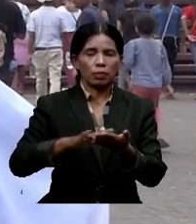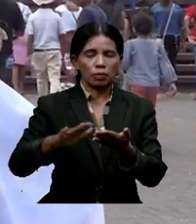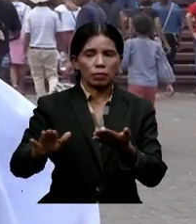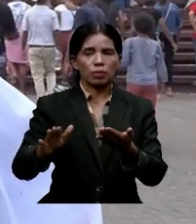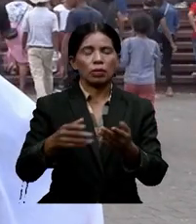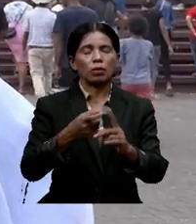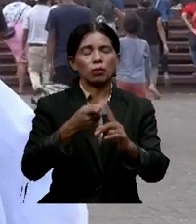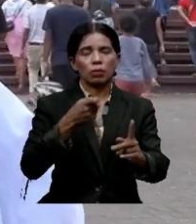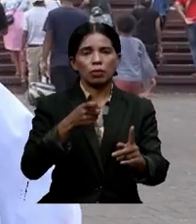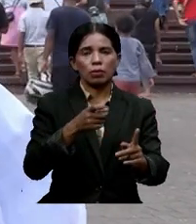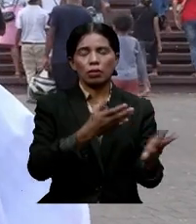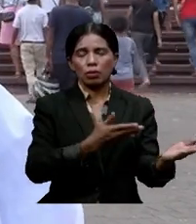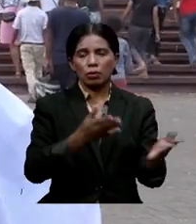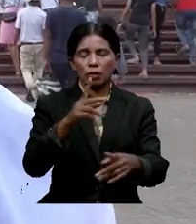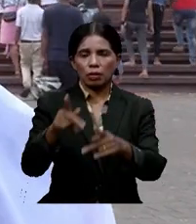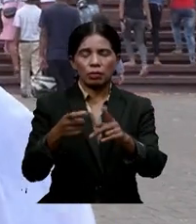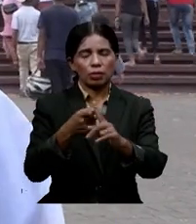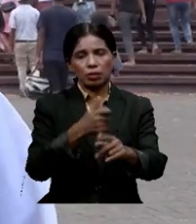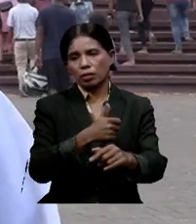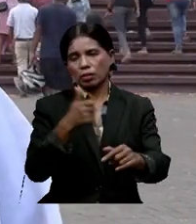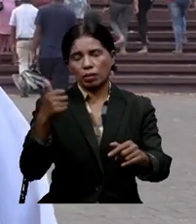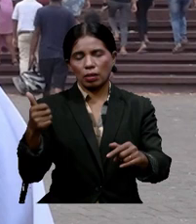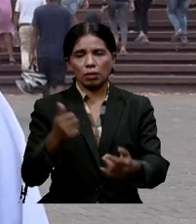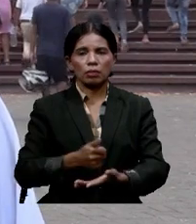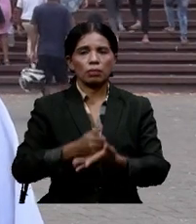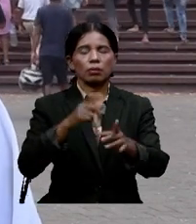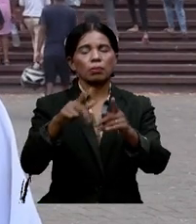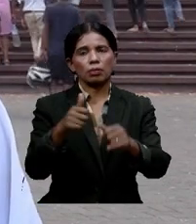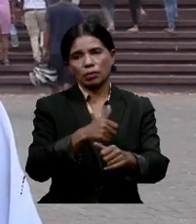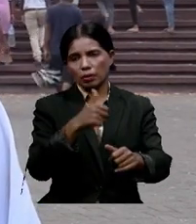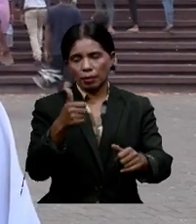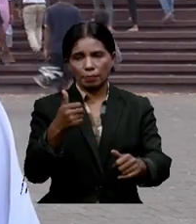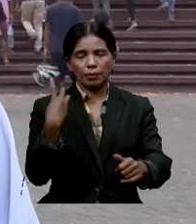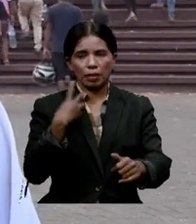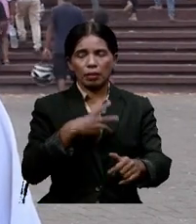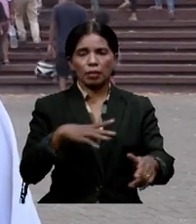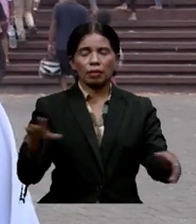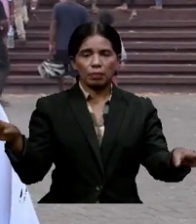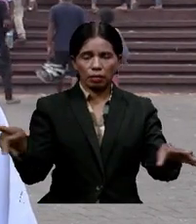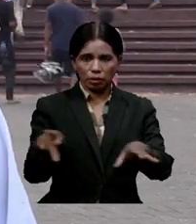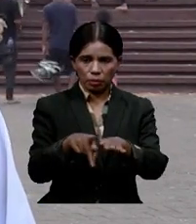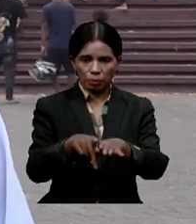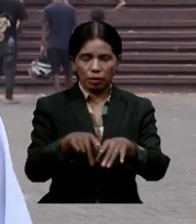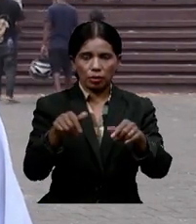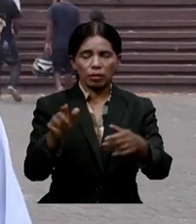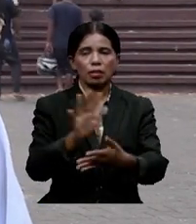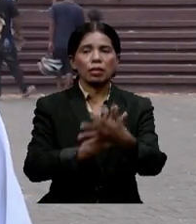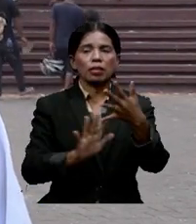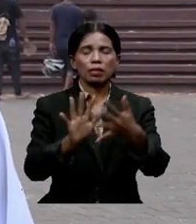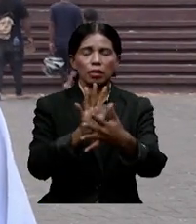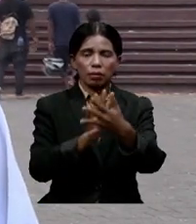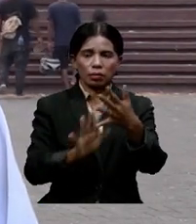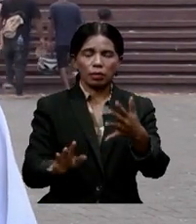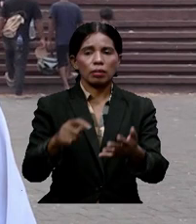Ursi itania halok sira liberta mos ema seluk. Tamne itania presensa liu iha celebração